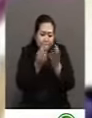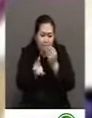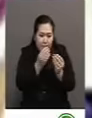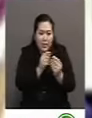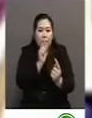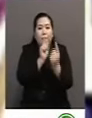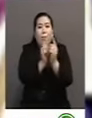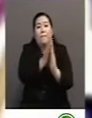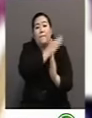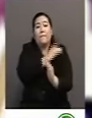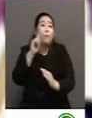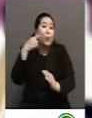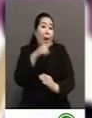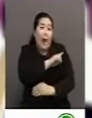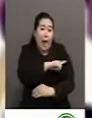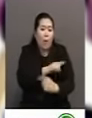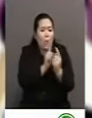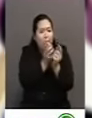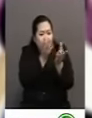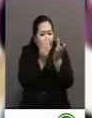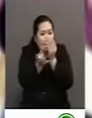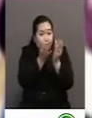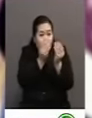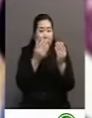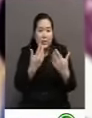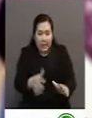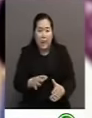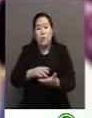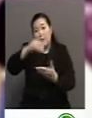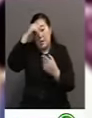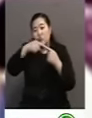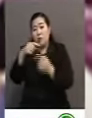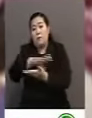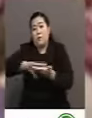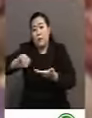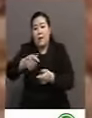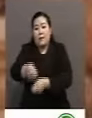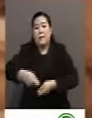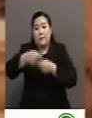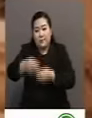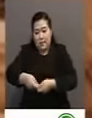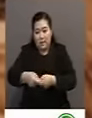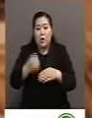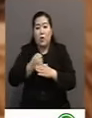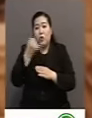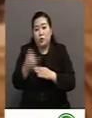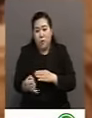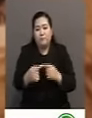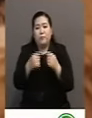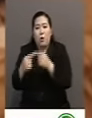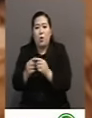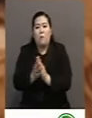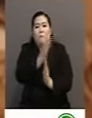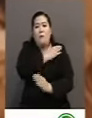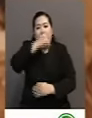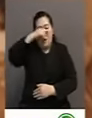ในสาขาวิชาเศรษฐศาสตร์เกษตรจากมหาวิทยาลัยเกษตรศาสตร์แล้วนะคะก็เลยไปบรรพชาอุปสมบทเมื่อ27สิงห